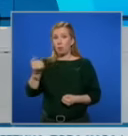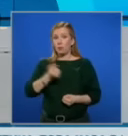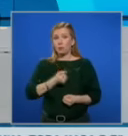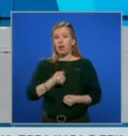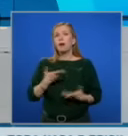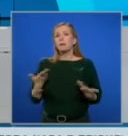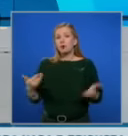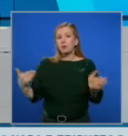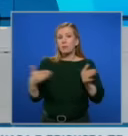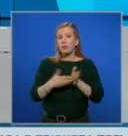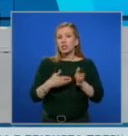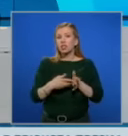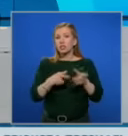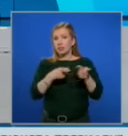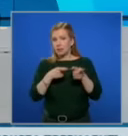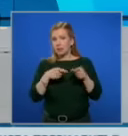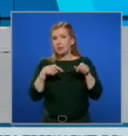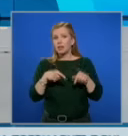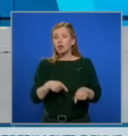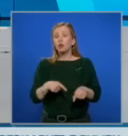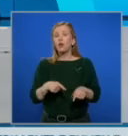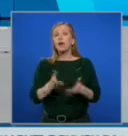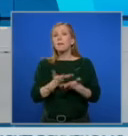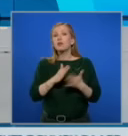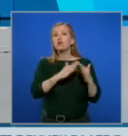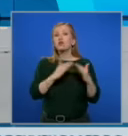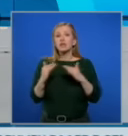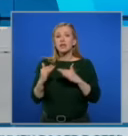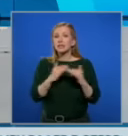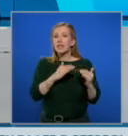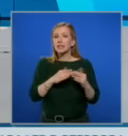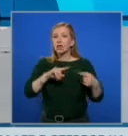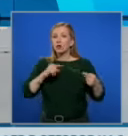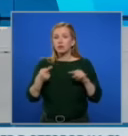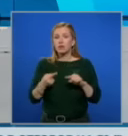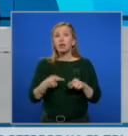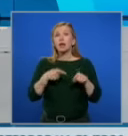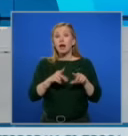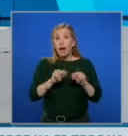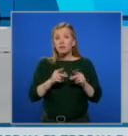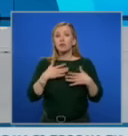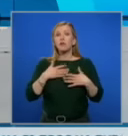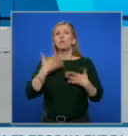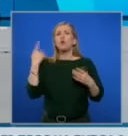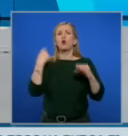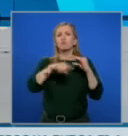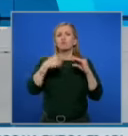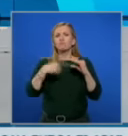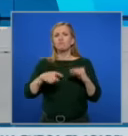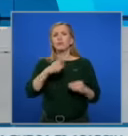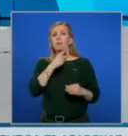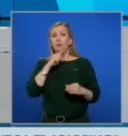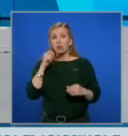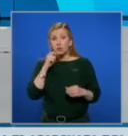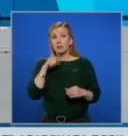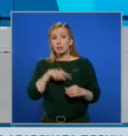е междусъседски конфликт. Срещу обвинение за убийството, твърди се, имало много сигнали в полицията. А съседи разказват,